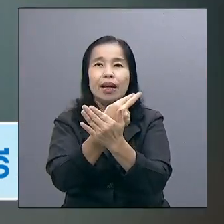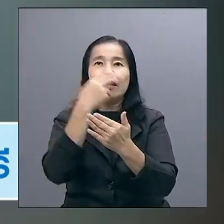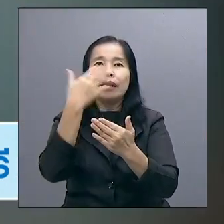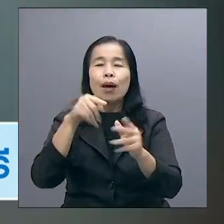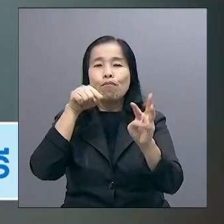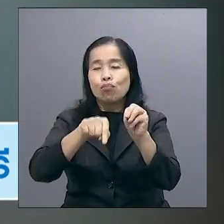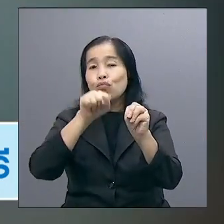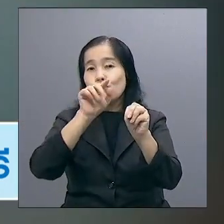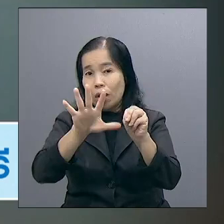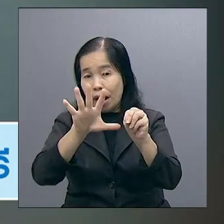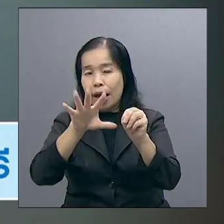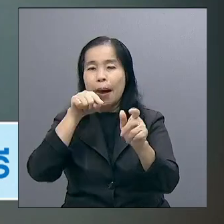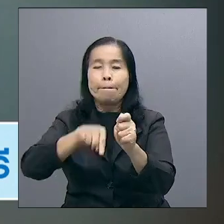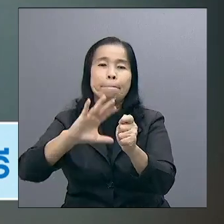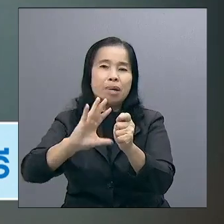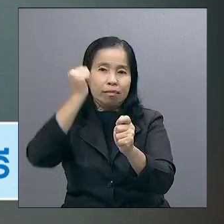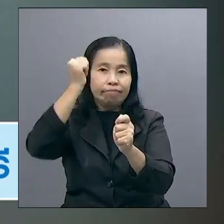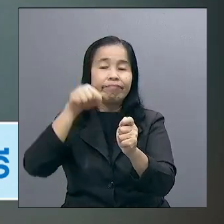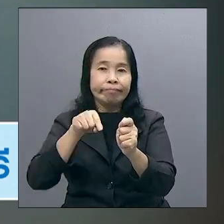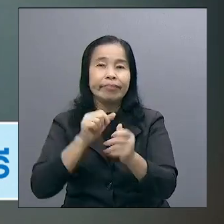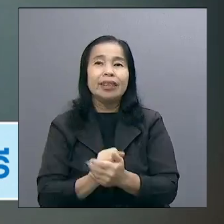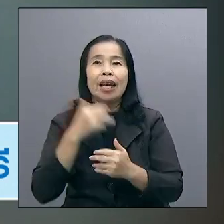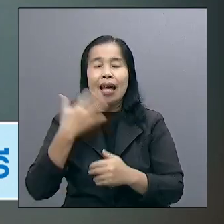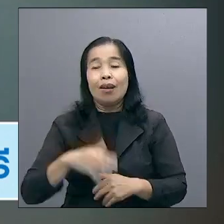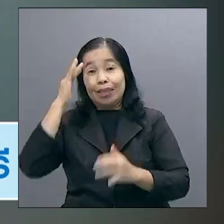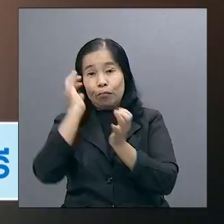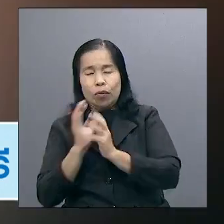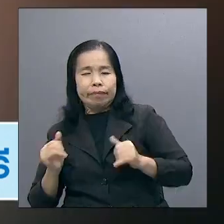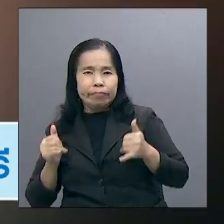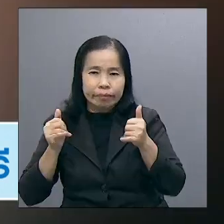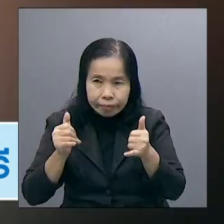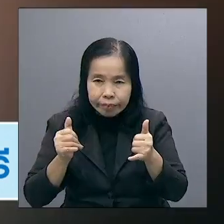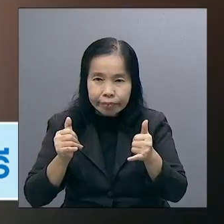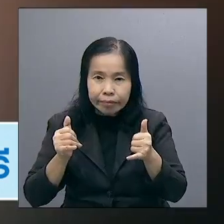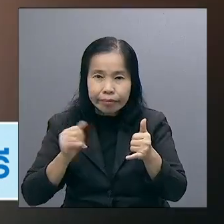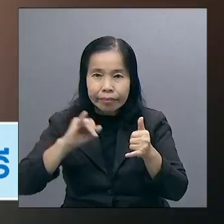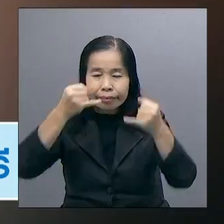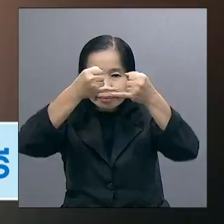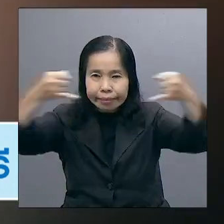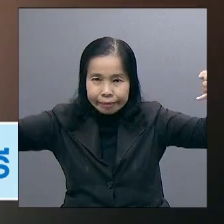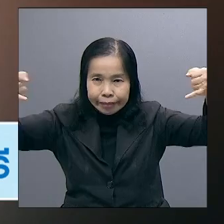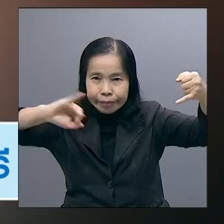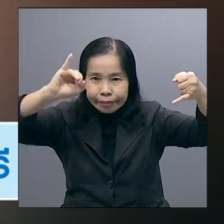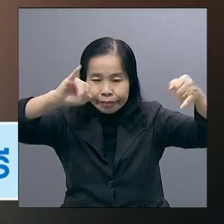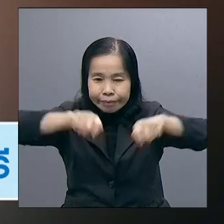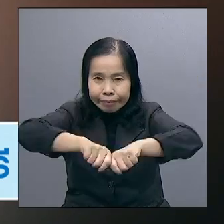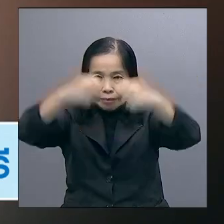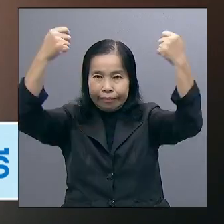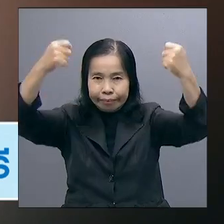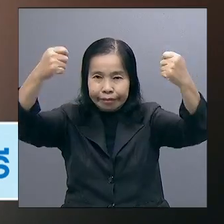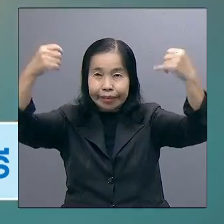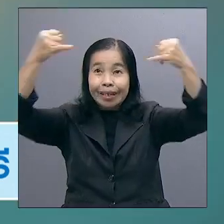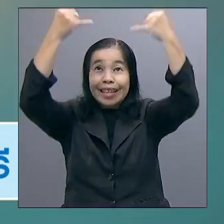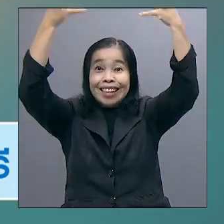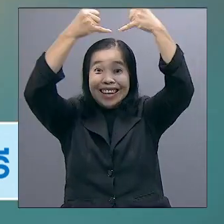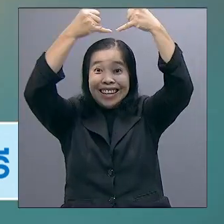5 ตะมนท่าราบำเภอเมืองราชบุรี ไปตรวจสอบ ไปเจอสายสื่อสาร มันขาดอยู่ค่ะขาเสร็ปุ๊บมัหล่นก